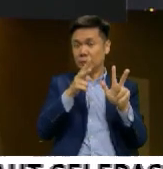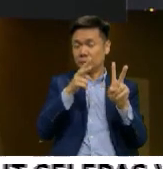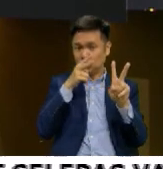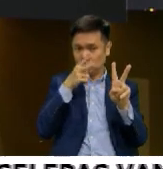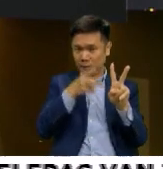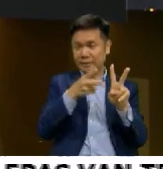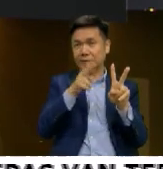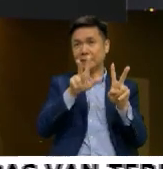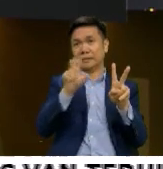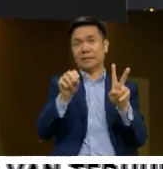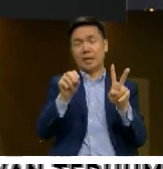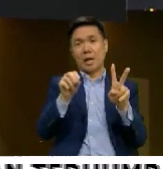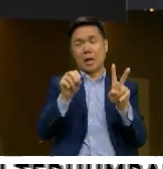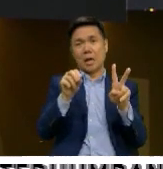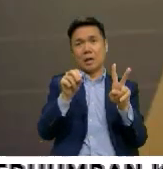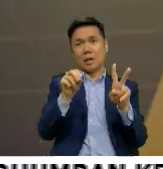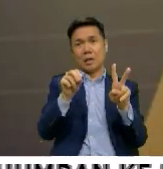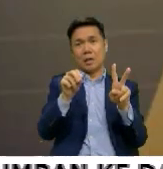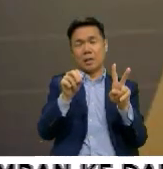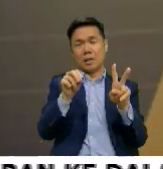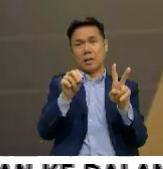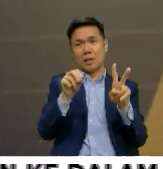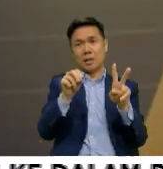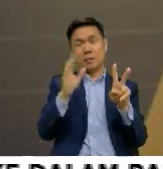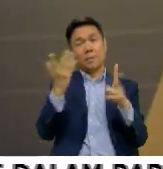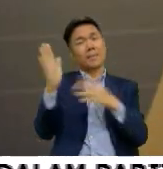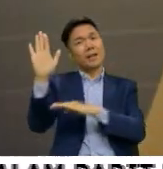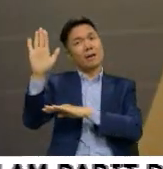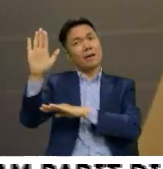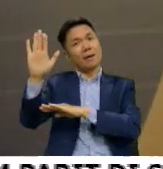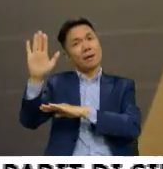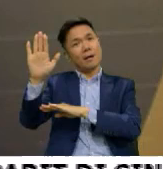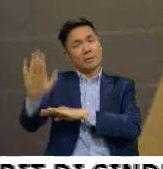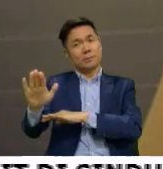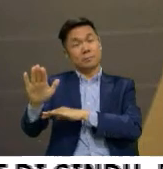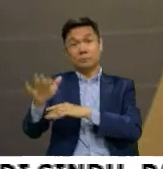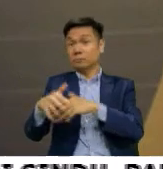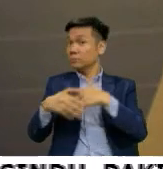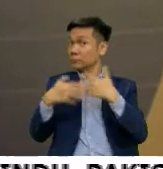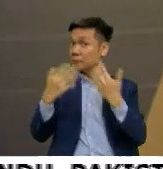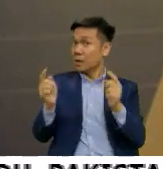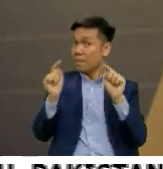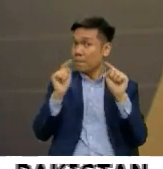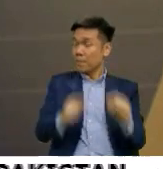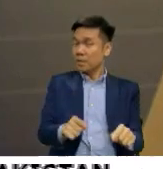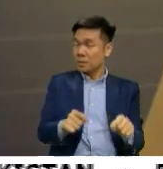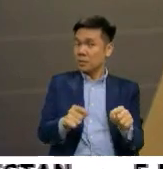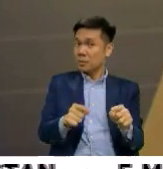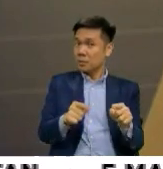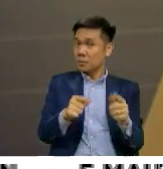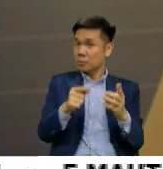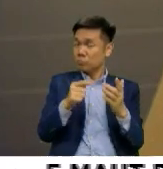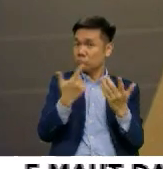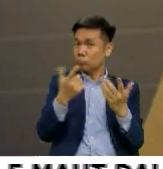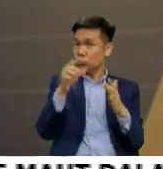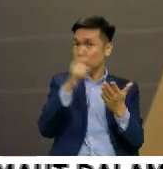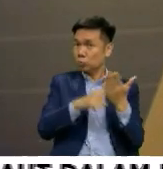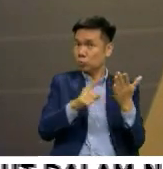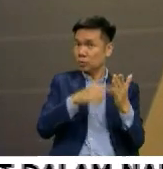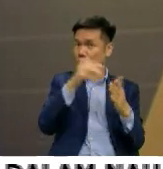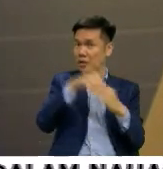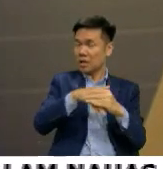jadi Adakah Prof menjangkaukan bahwa di sebelah petangnya jumlah pengundi yang keluar akan berkurang